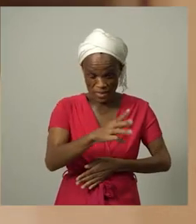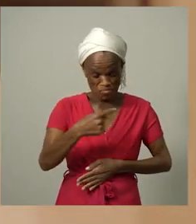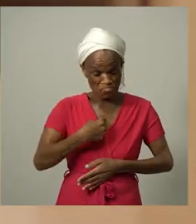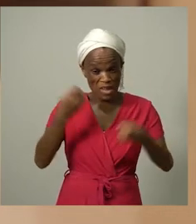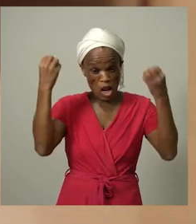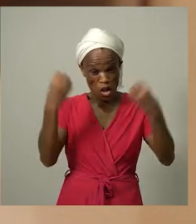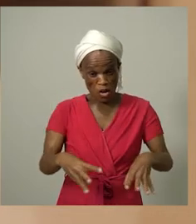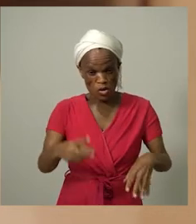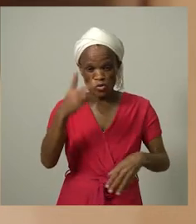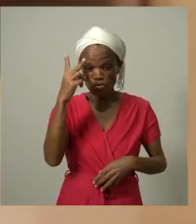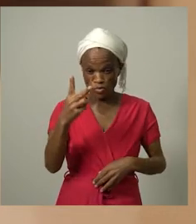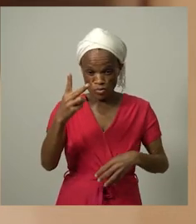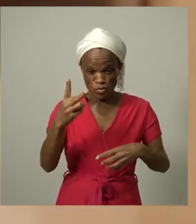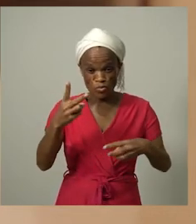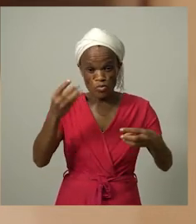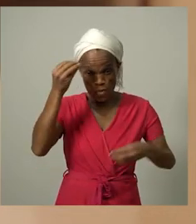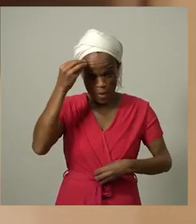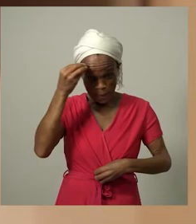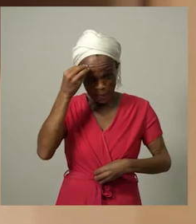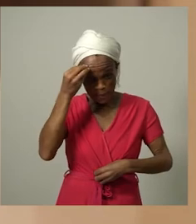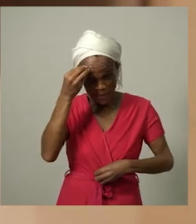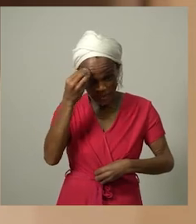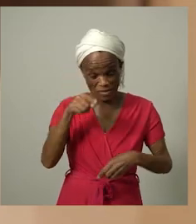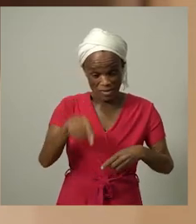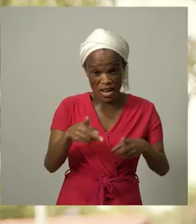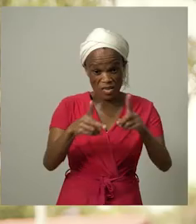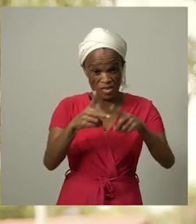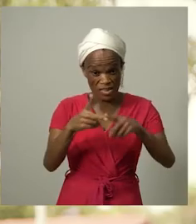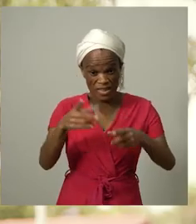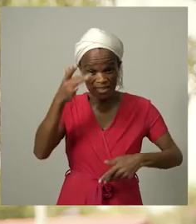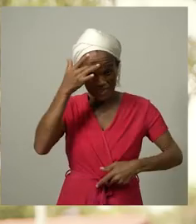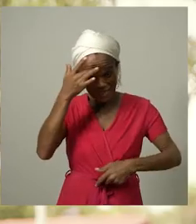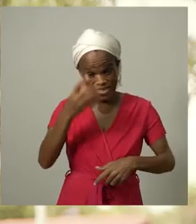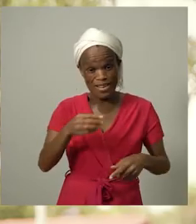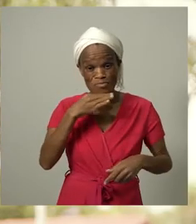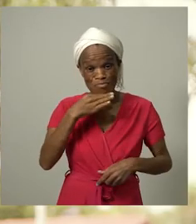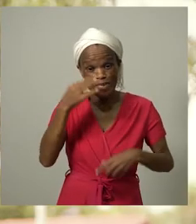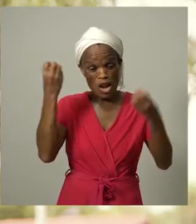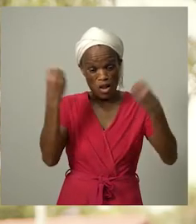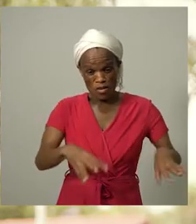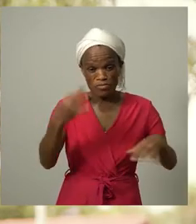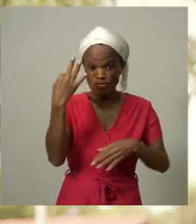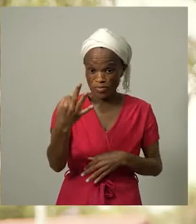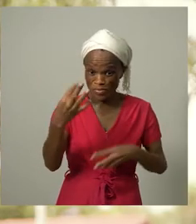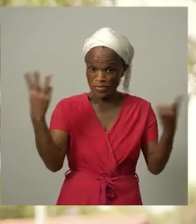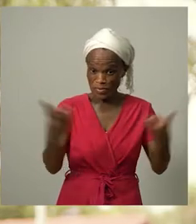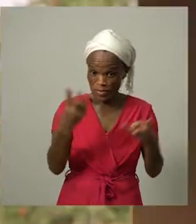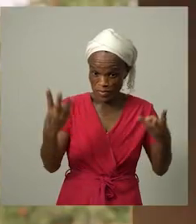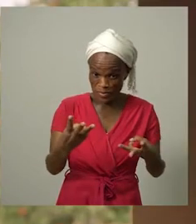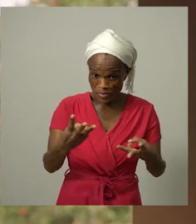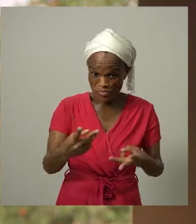Kwase kuthi u-second wave manje sesilahlekelwe ngamalungu amathathu. Sonke sagula nabantwana bam bobathathu but